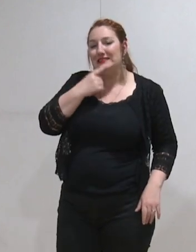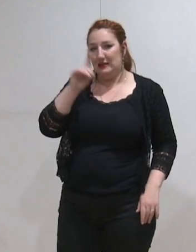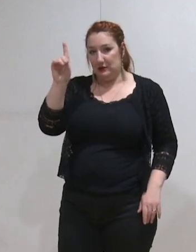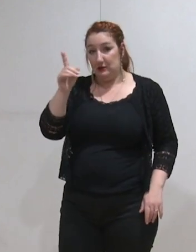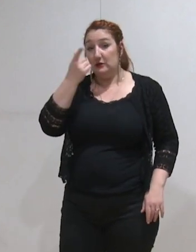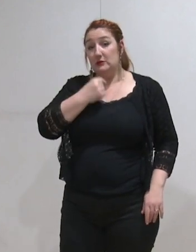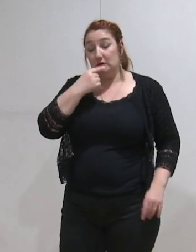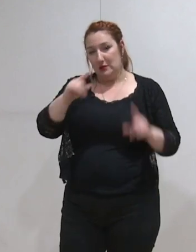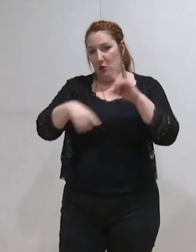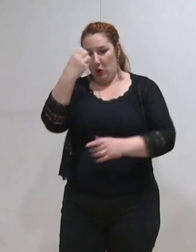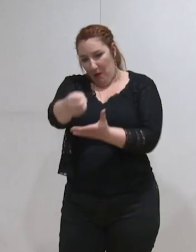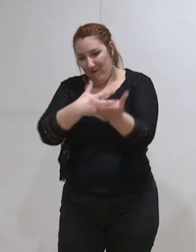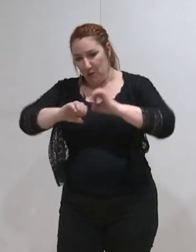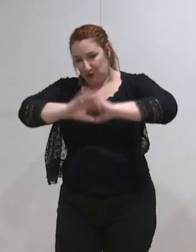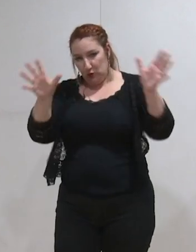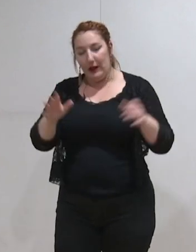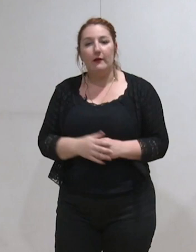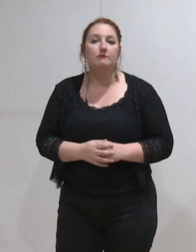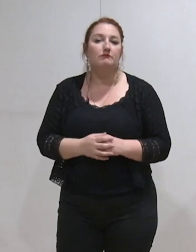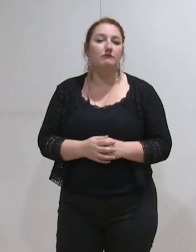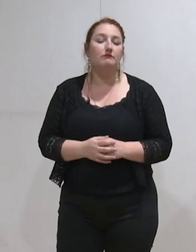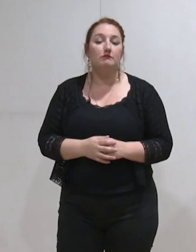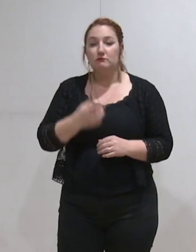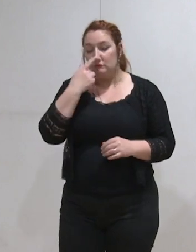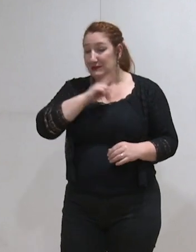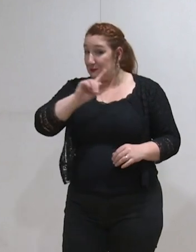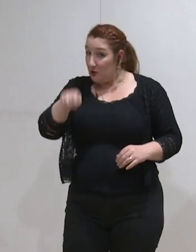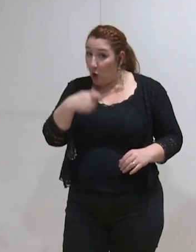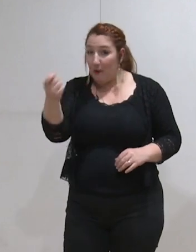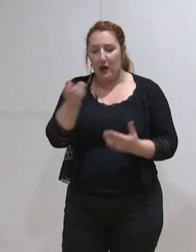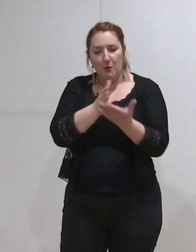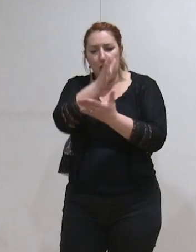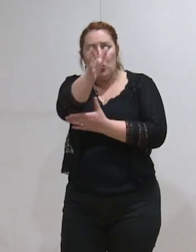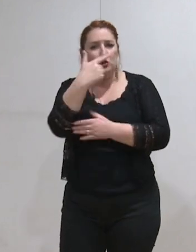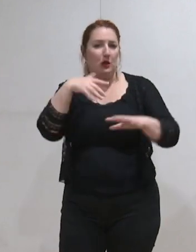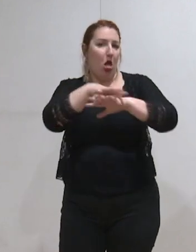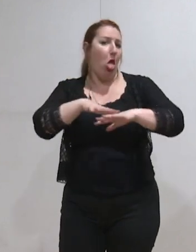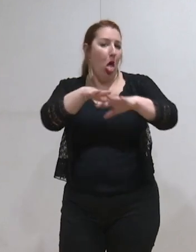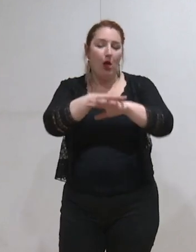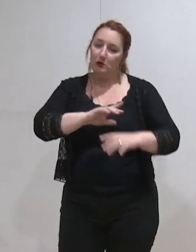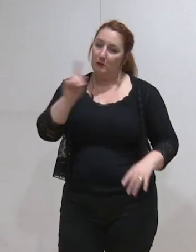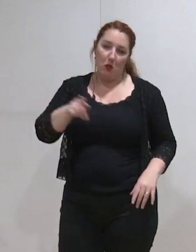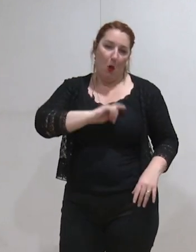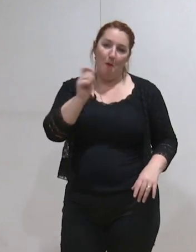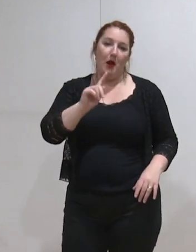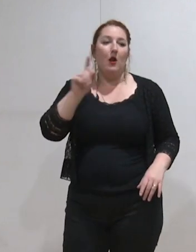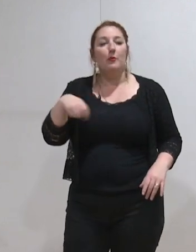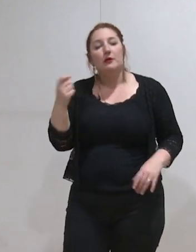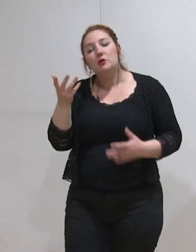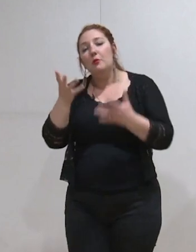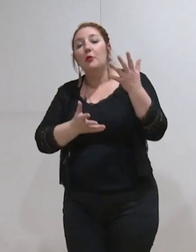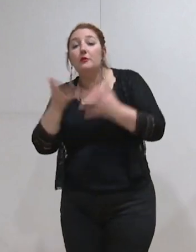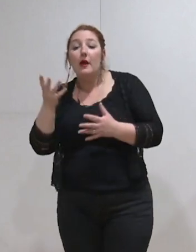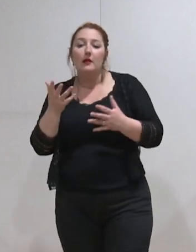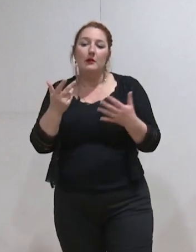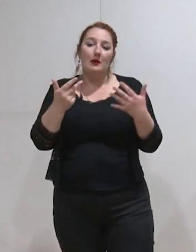accéder à ces informations il ne nous paraît pas normal que le contenu des projets soit à ce point caché alors qu'effectivement il se trouve peut-être